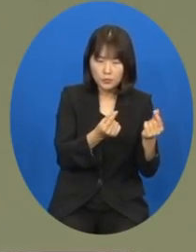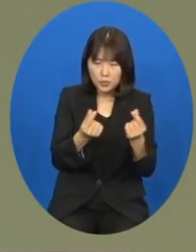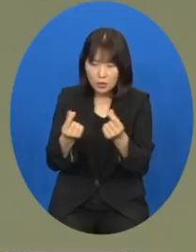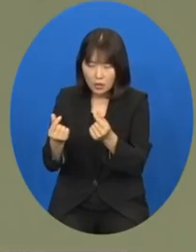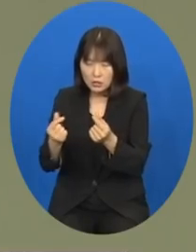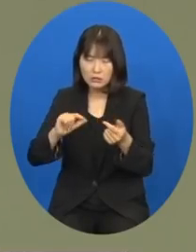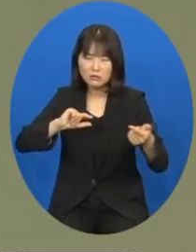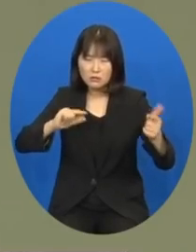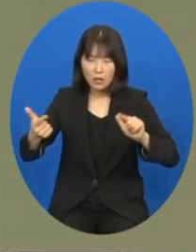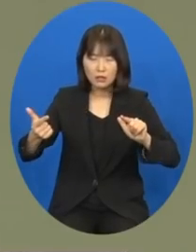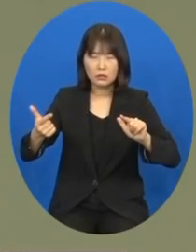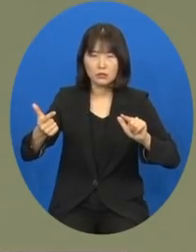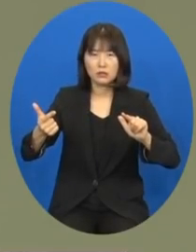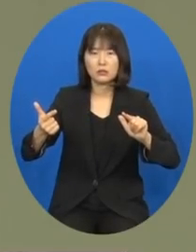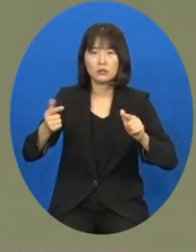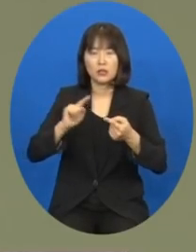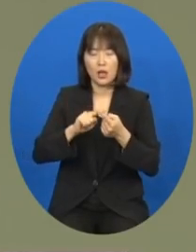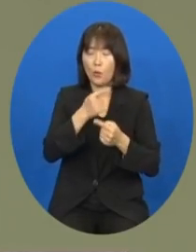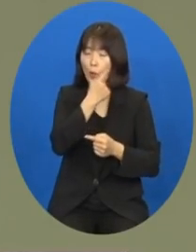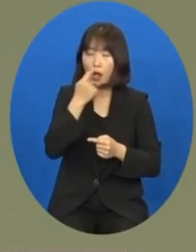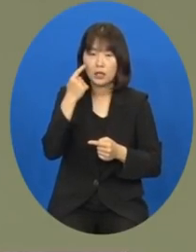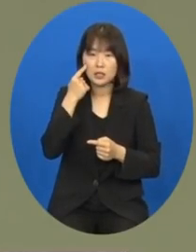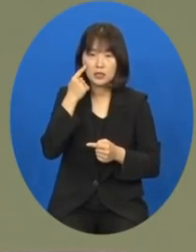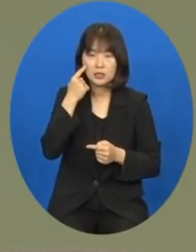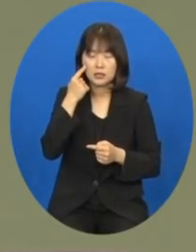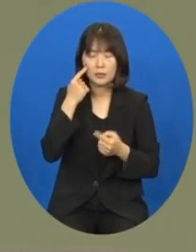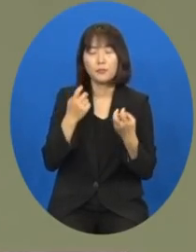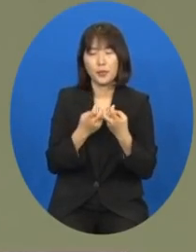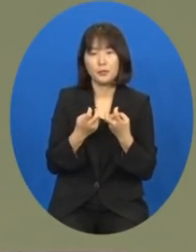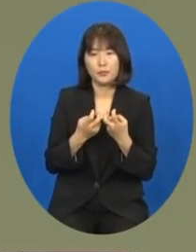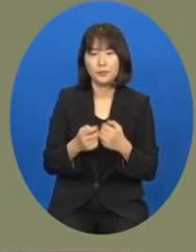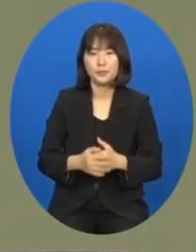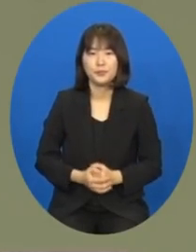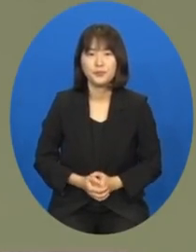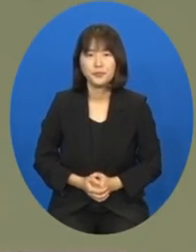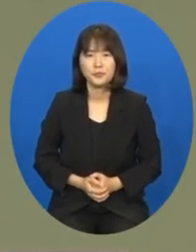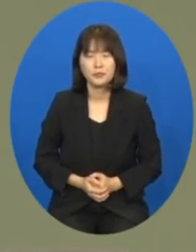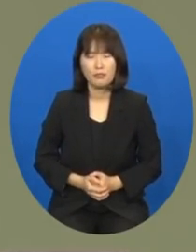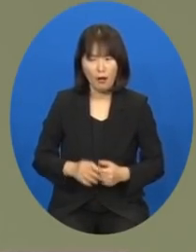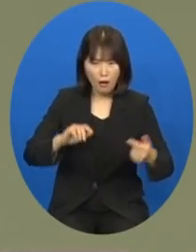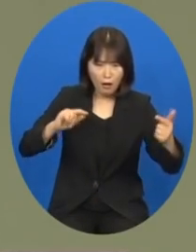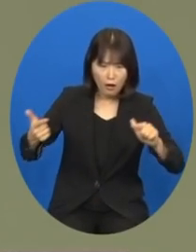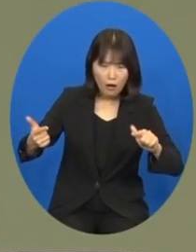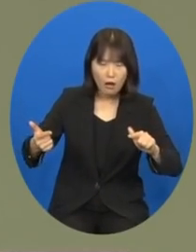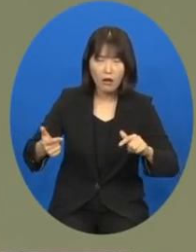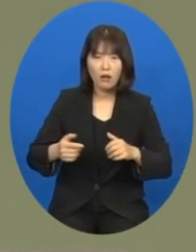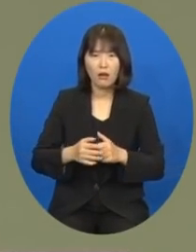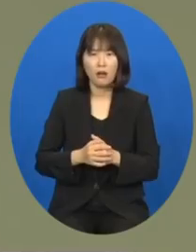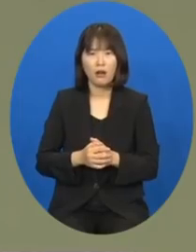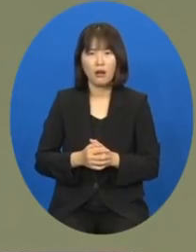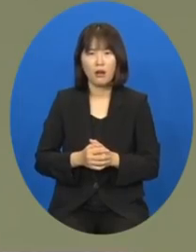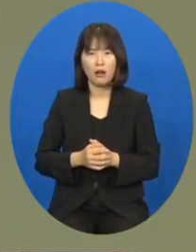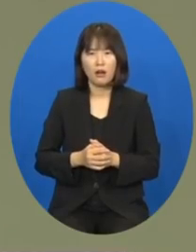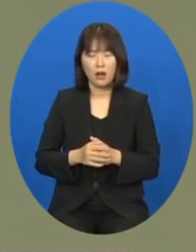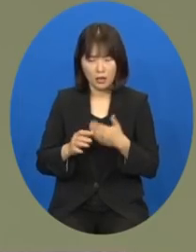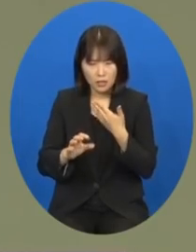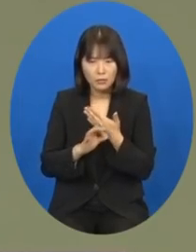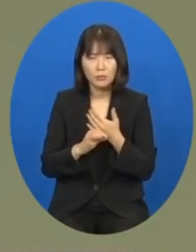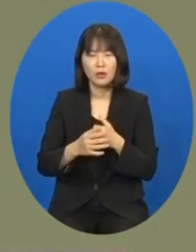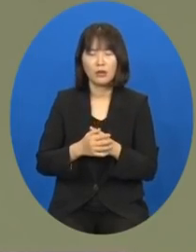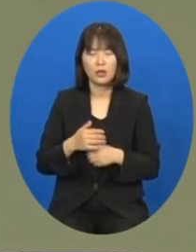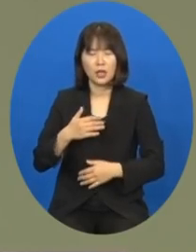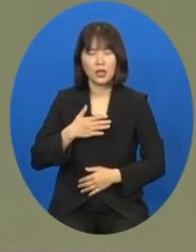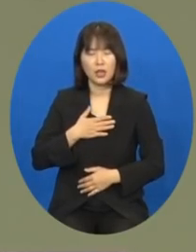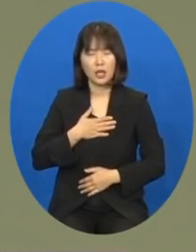그게 가장 거의 정확한 모습이 많이 것이 다르다고 한다면 내가 지금 뭔가 잘못되고 있는 내 영적인 병 2층 내 아내